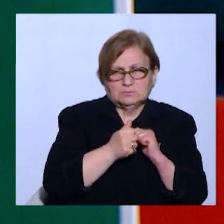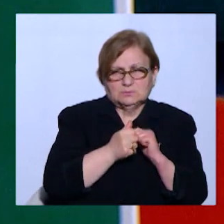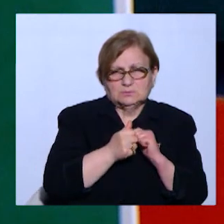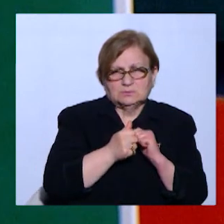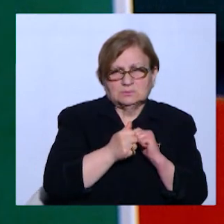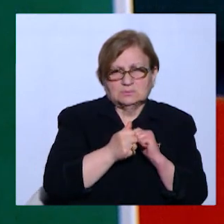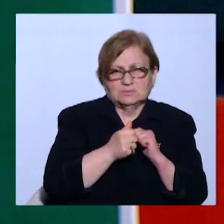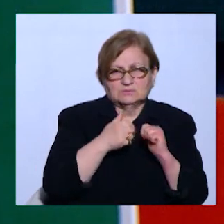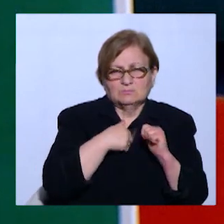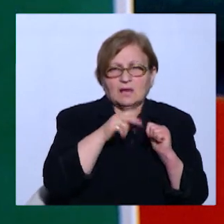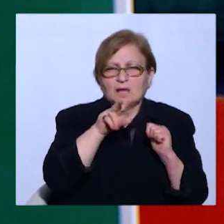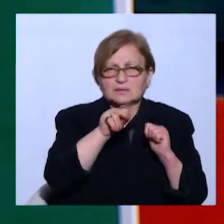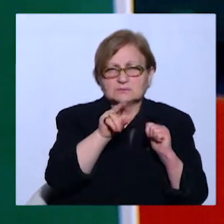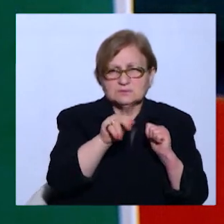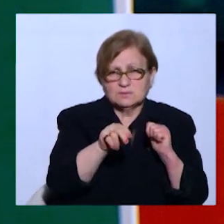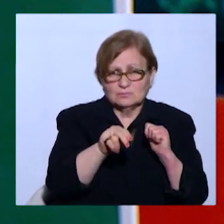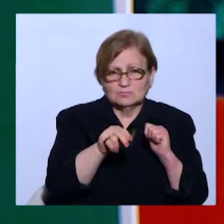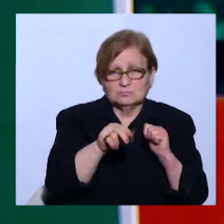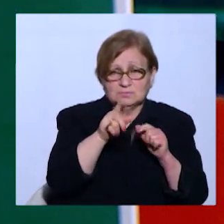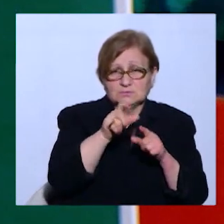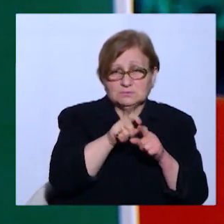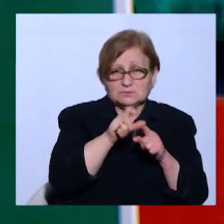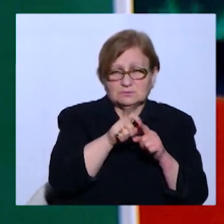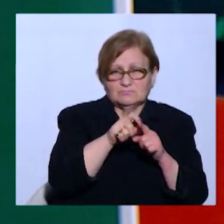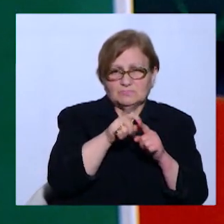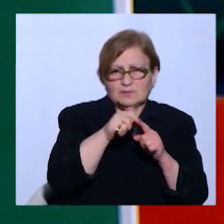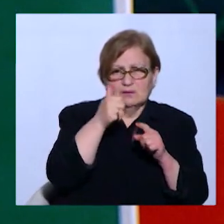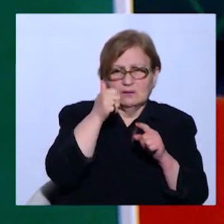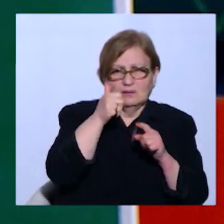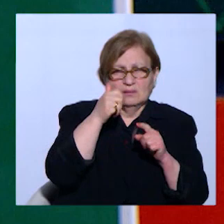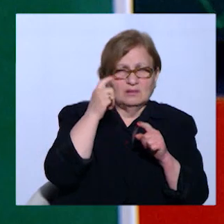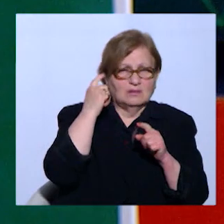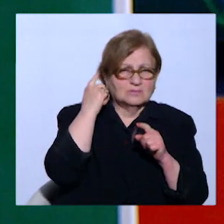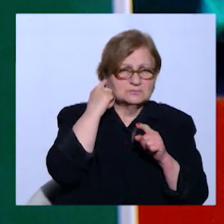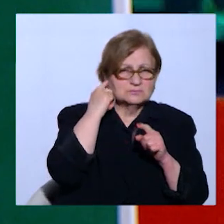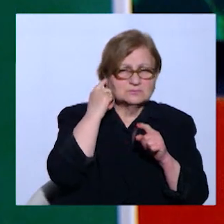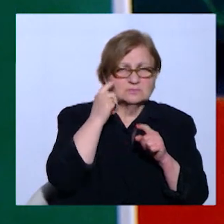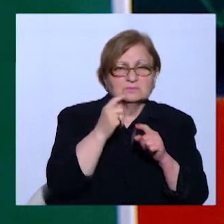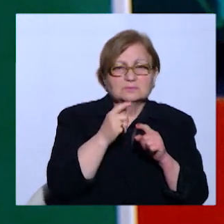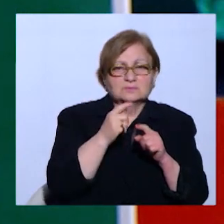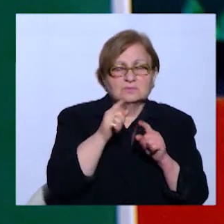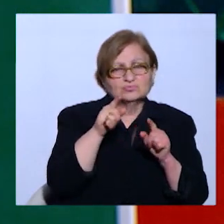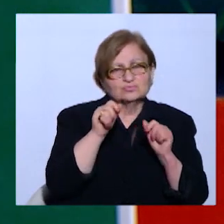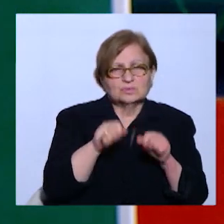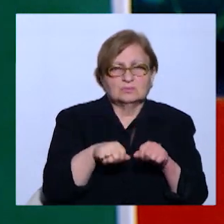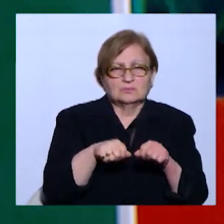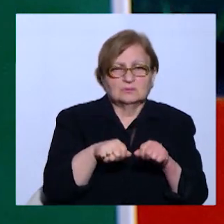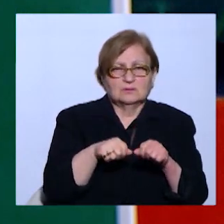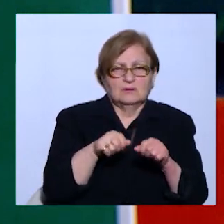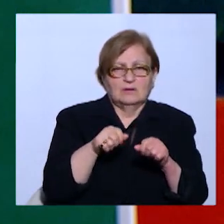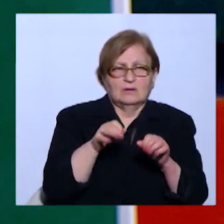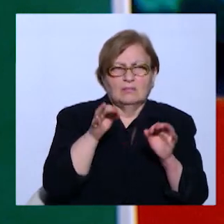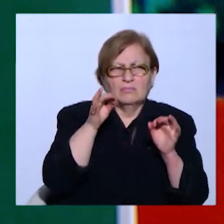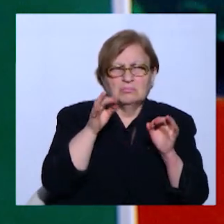ჩემი გამოთქმა თვითონ, გესმით რაღაცნაირად თქვენთვის იყოს ცნობილი, თუ ოდესმე გაიგებთ. თქვენ შეიძლება უცებ ესე